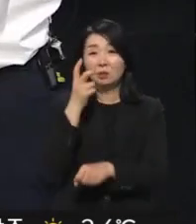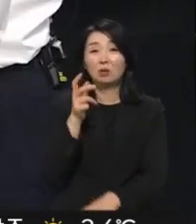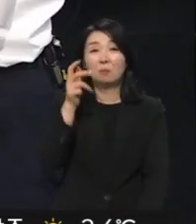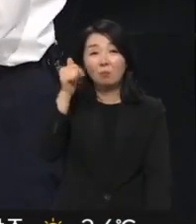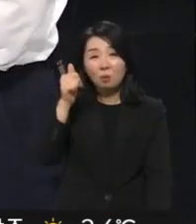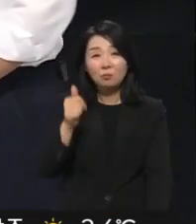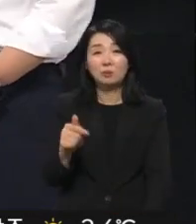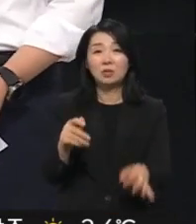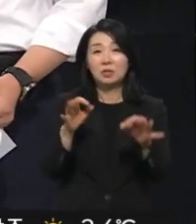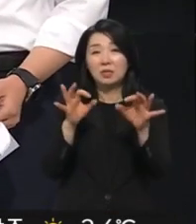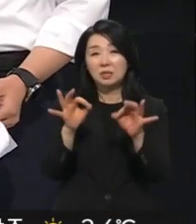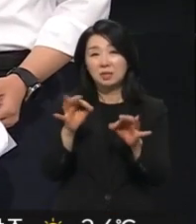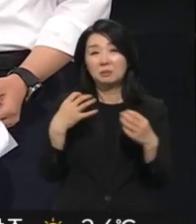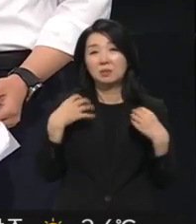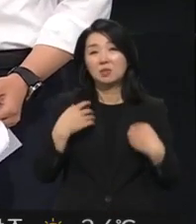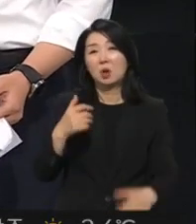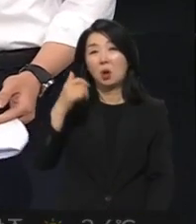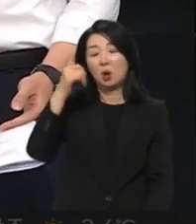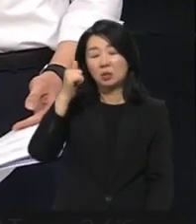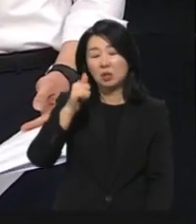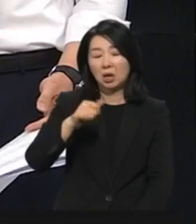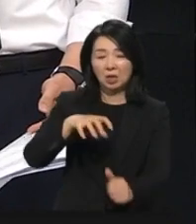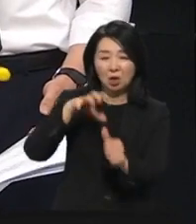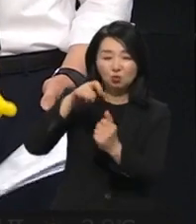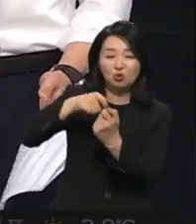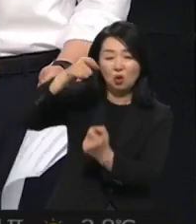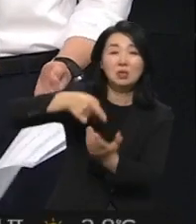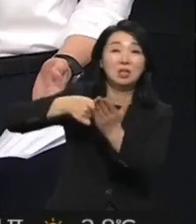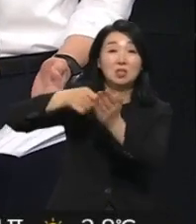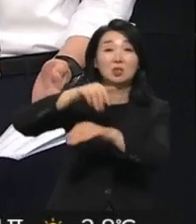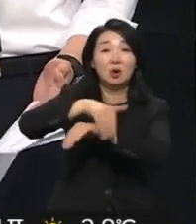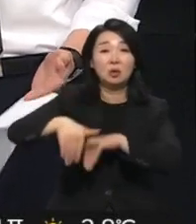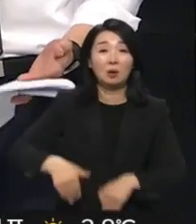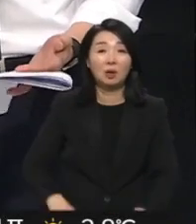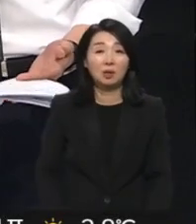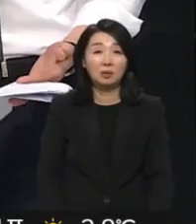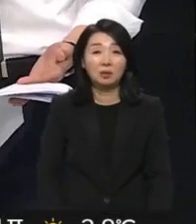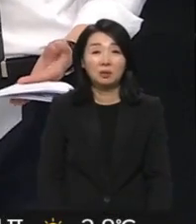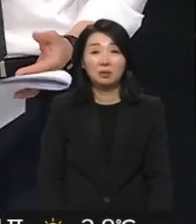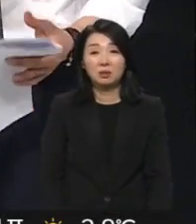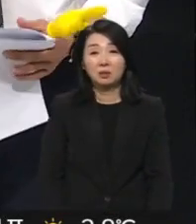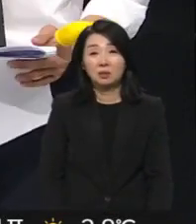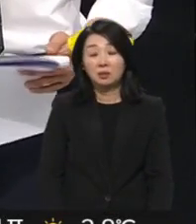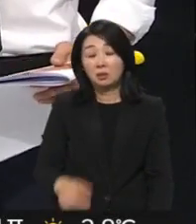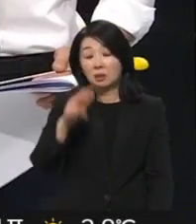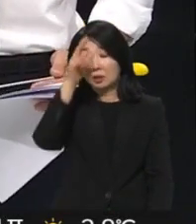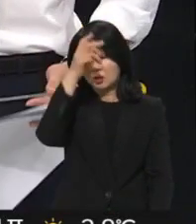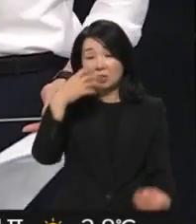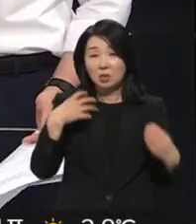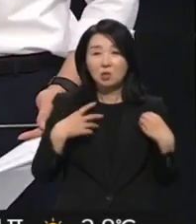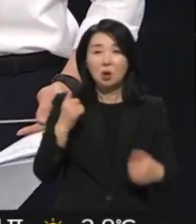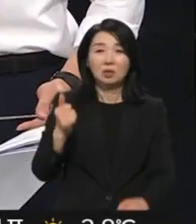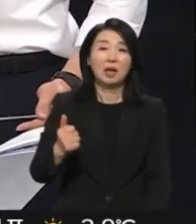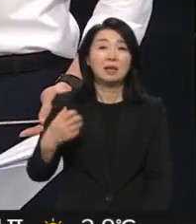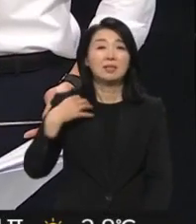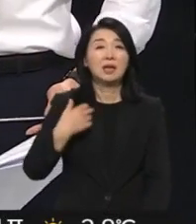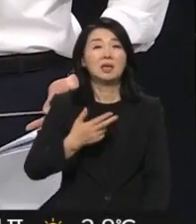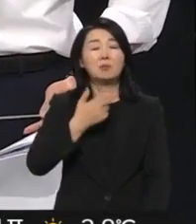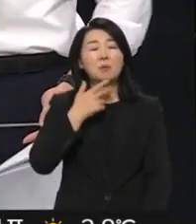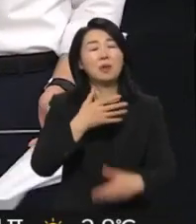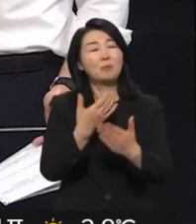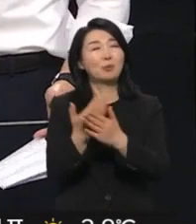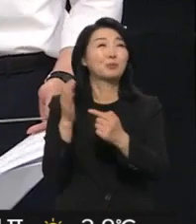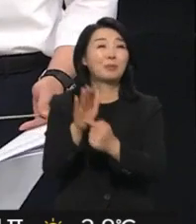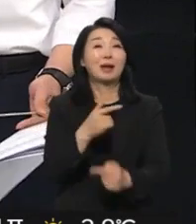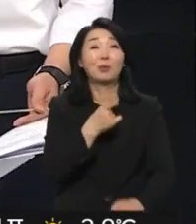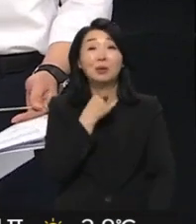청장의 구속영장 카드를 만지작거리고 있죠. 김 청장으로서는 어떻게든 자신에게 책임이 없다는 점을 피력하고 싶은